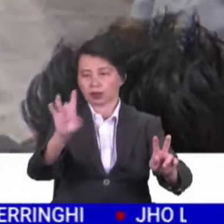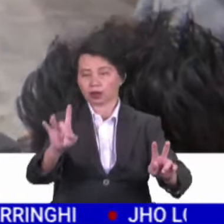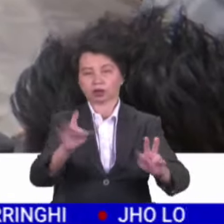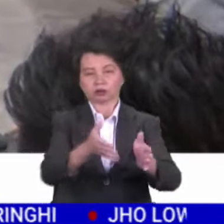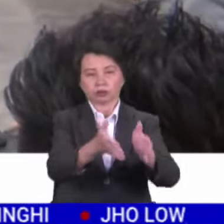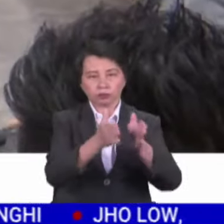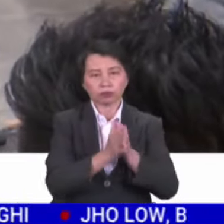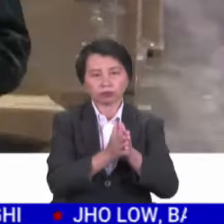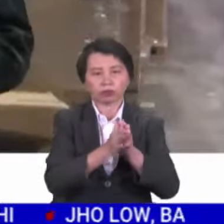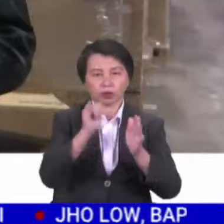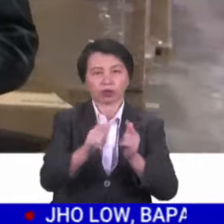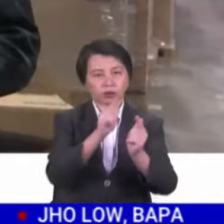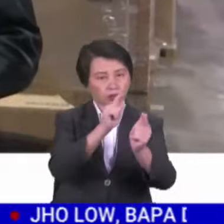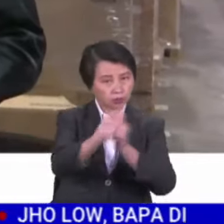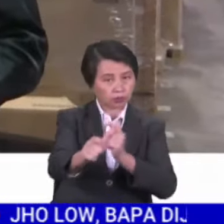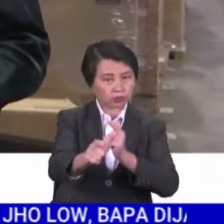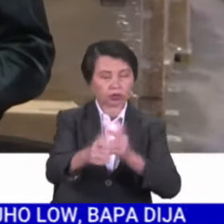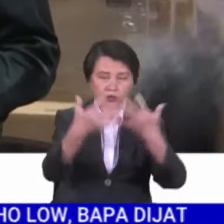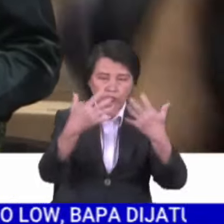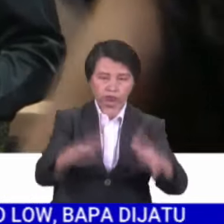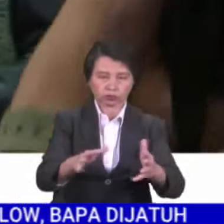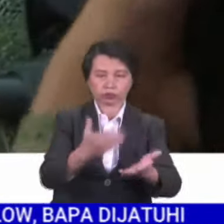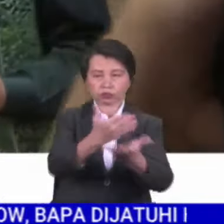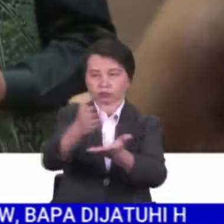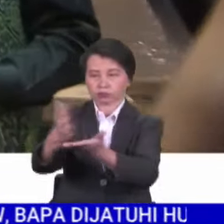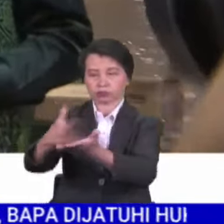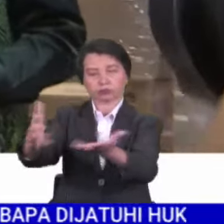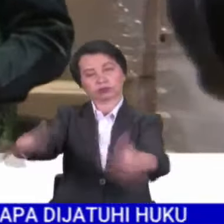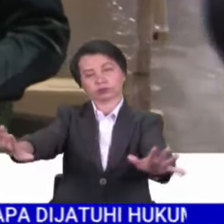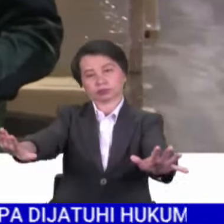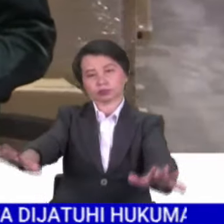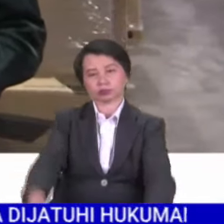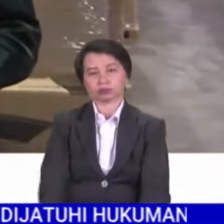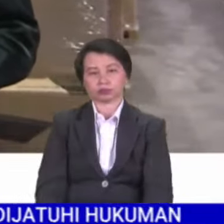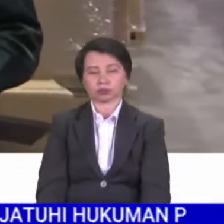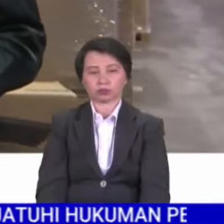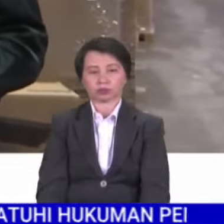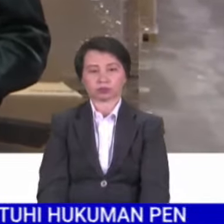279,188 permohonan yang diluluskan telah diagihkan.